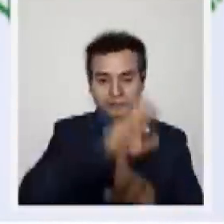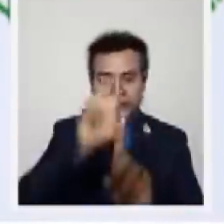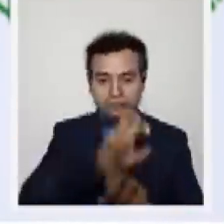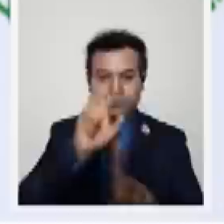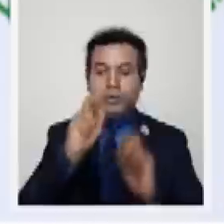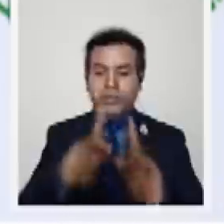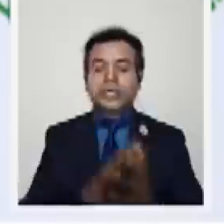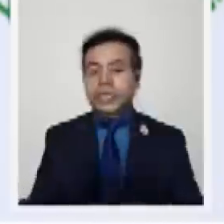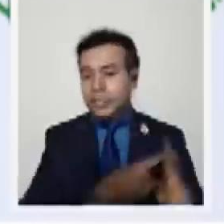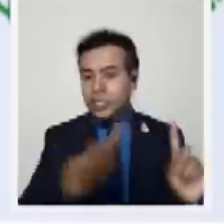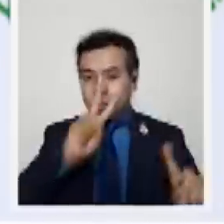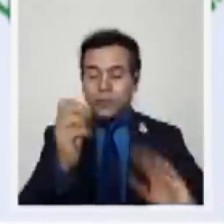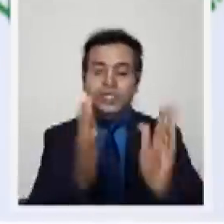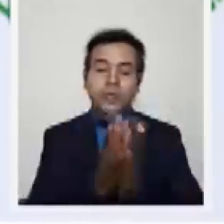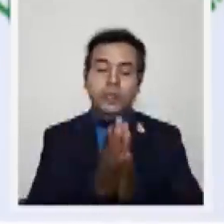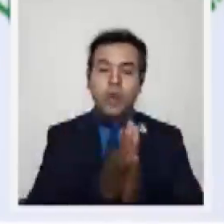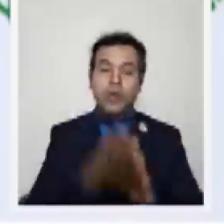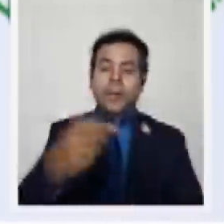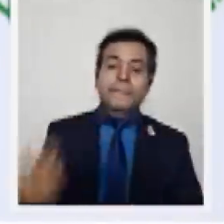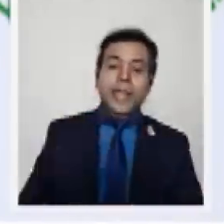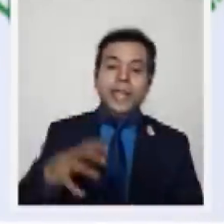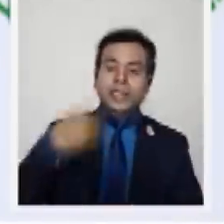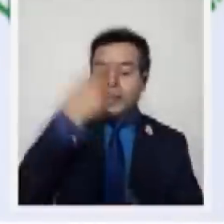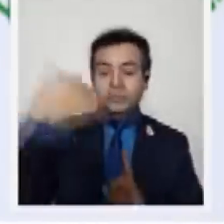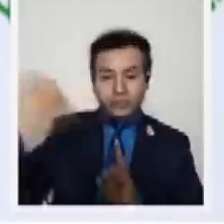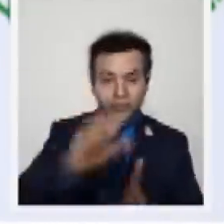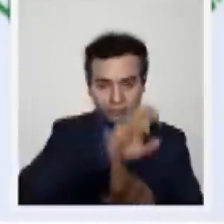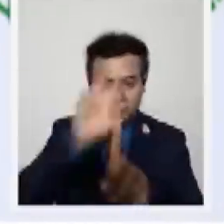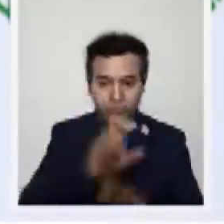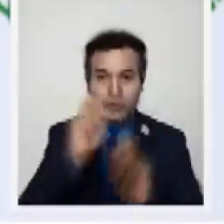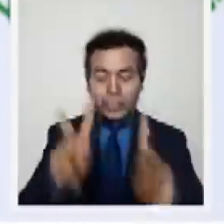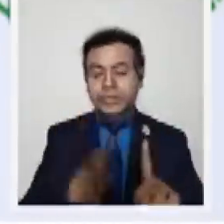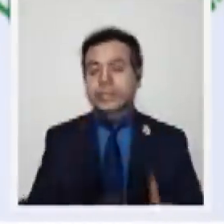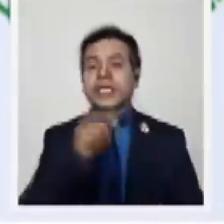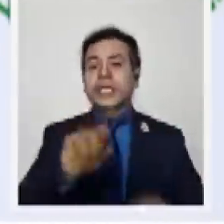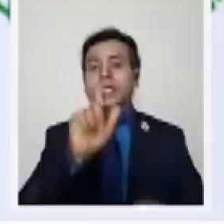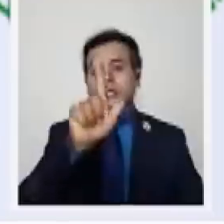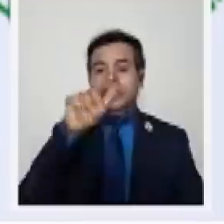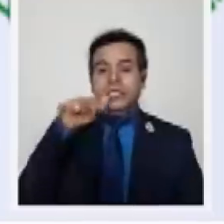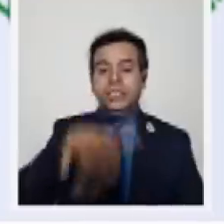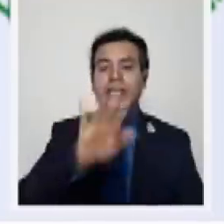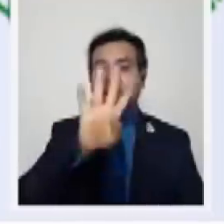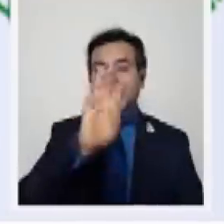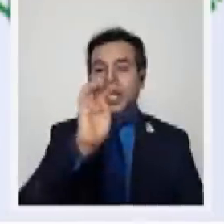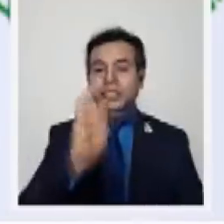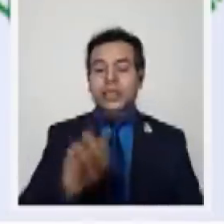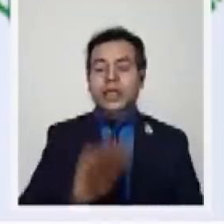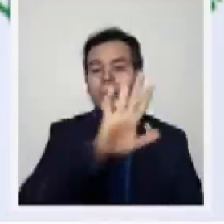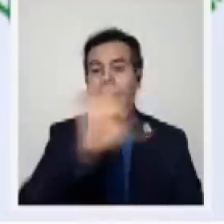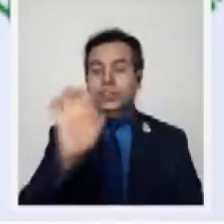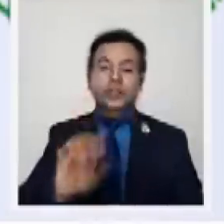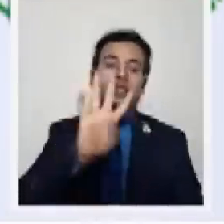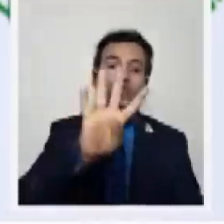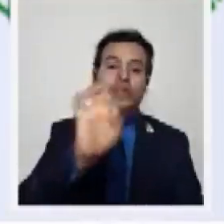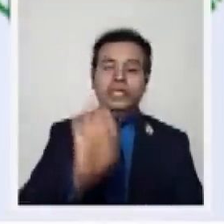জন। সর্বমোট 24 ঘন্টা 1,000 জনকে স্ক্রিনিং করা হয়েছে এবং বিমানবন্দর, স্থলবন্দর, সমুদ্রবন্দর, ক্যান্টনমেন্ট রেল স্টেশনে সর্বমোট